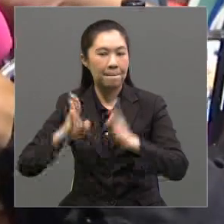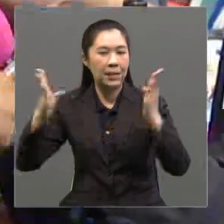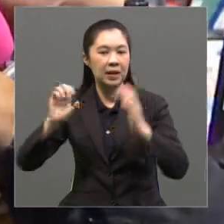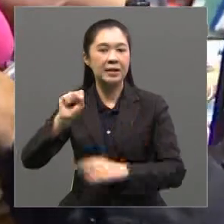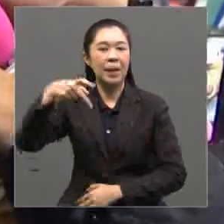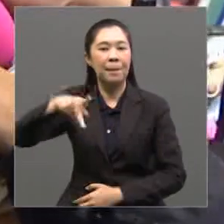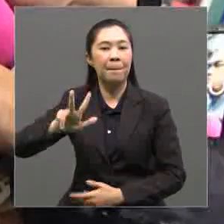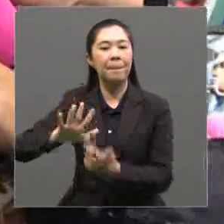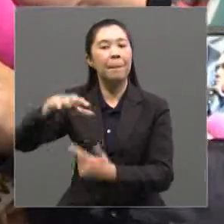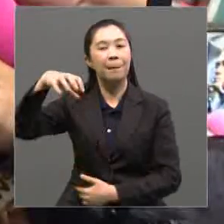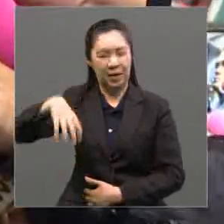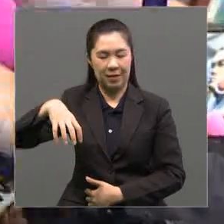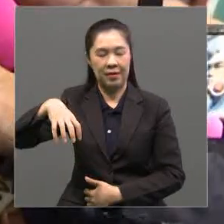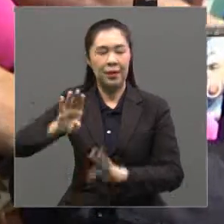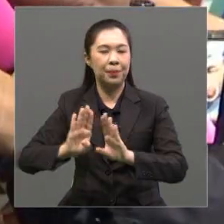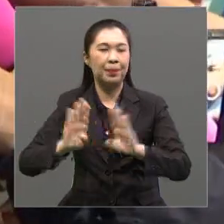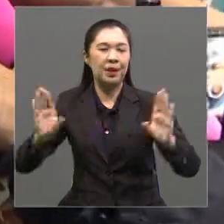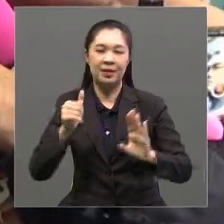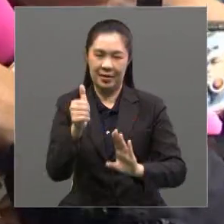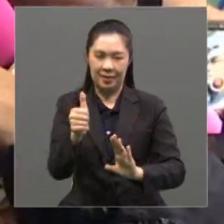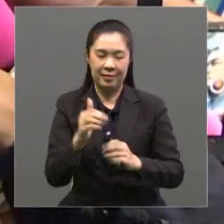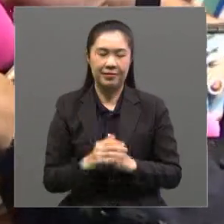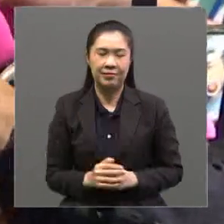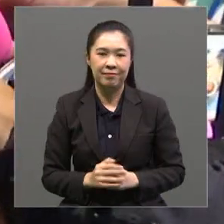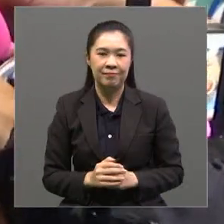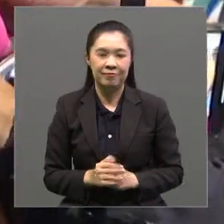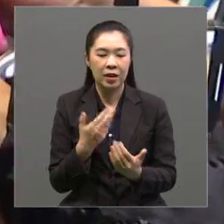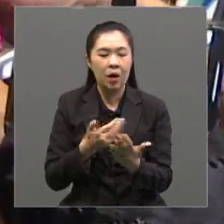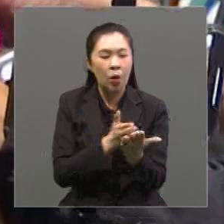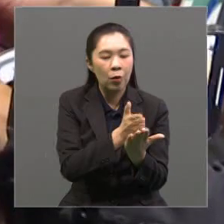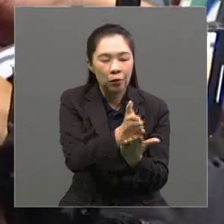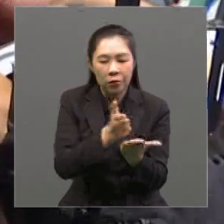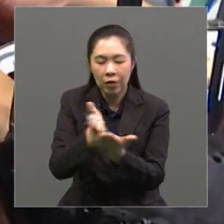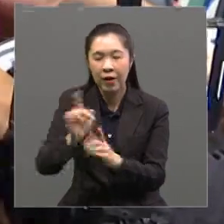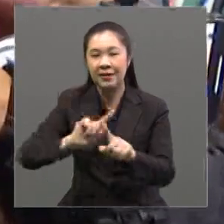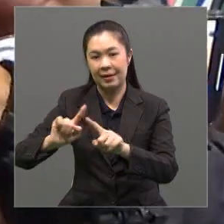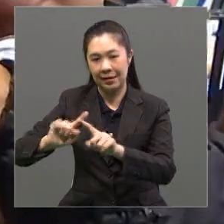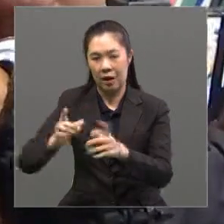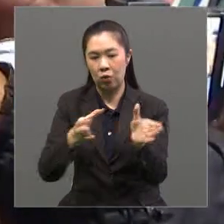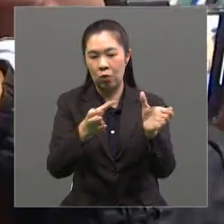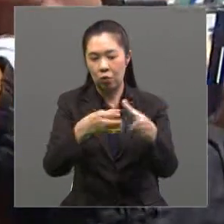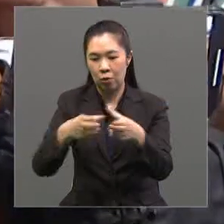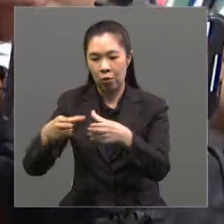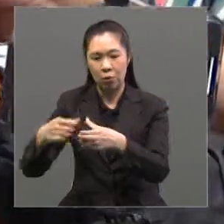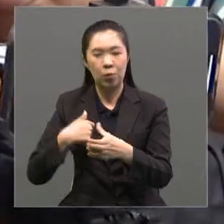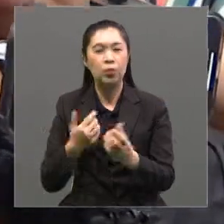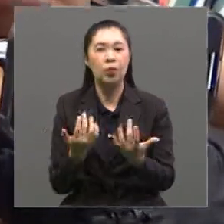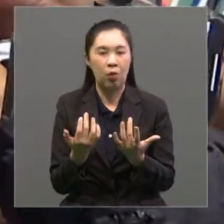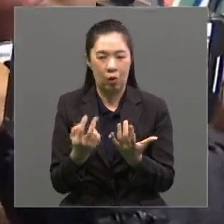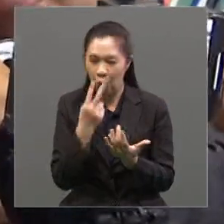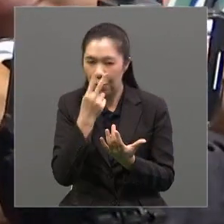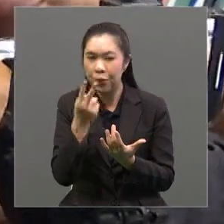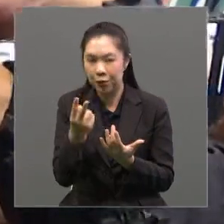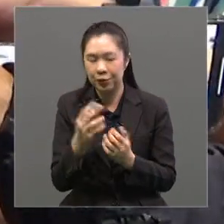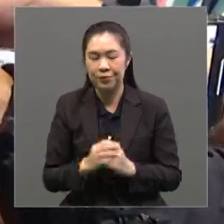นะครับเพราะนั้นก็เป็นเรื่องที่ผมคิดว่าหลายฝ่ายทุกพรรคการเมืองเนี่ยจะต้องจับตาดูตรงนี้นะฮะว่า